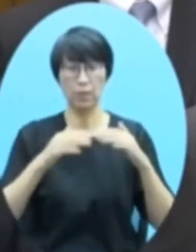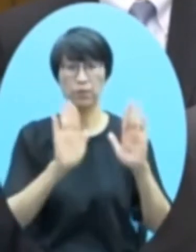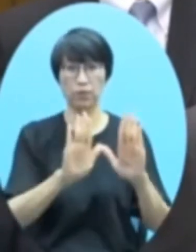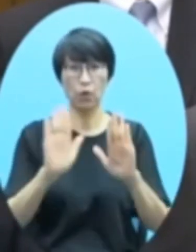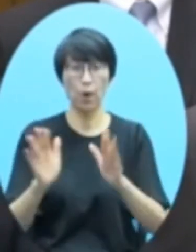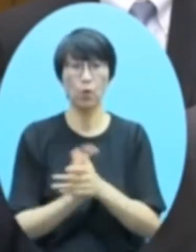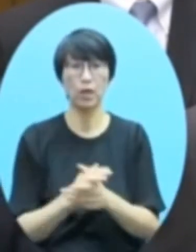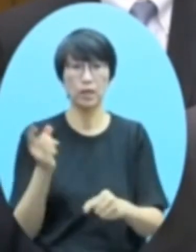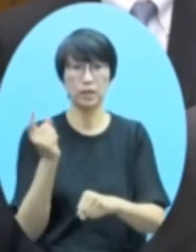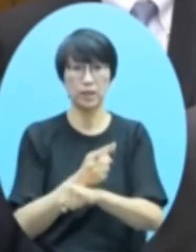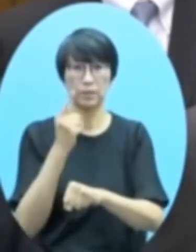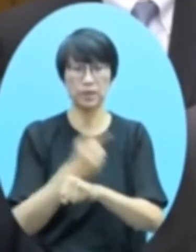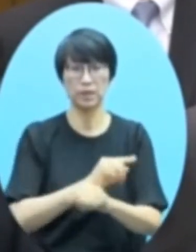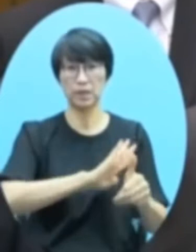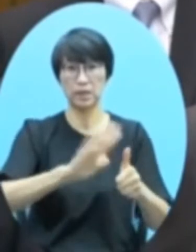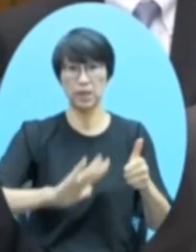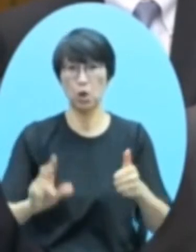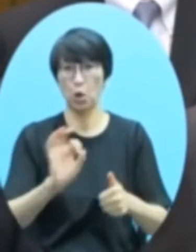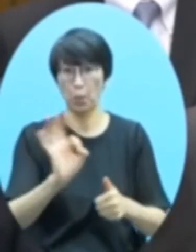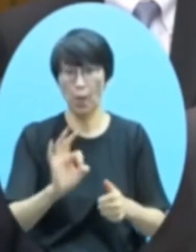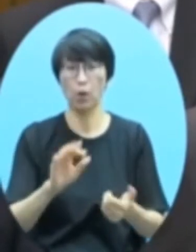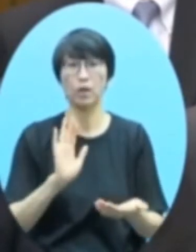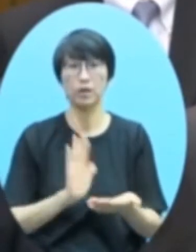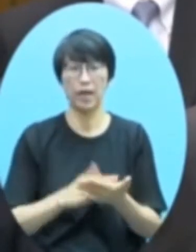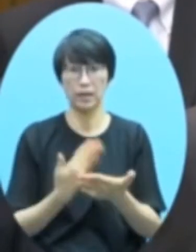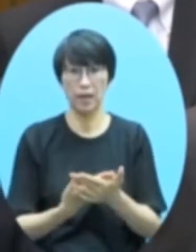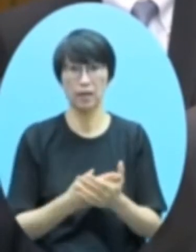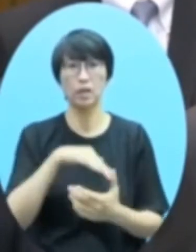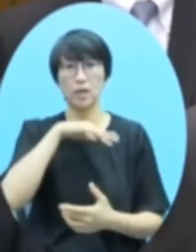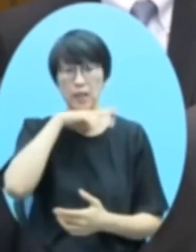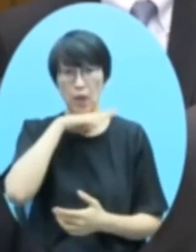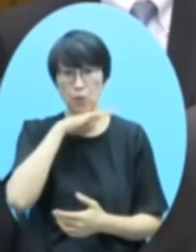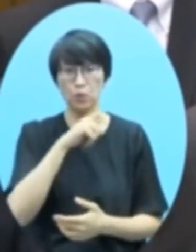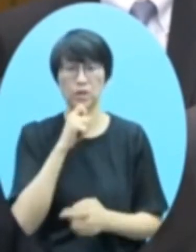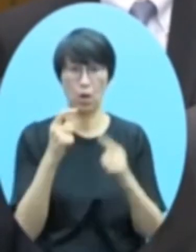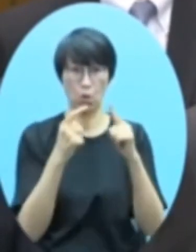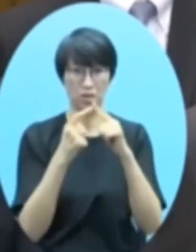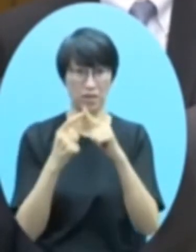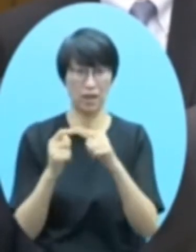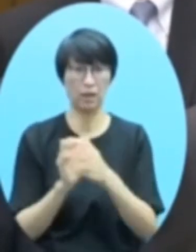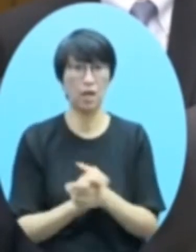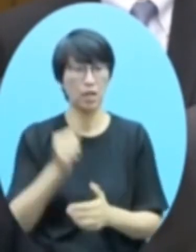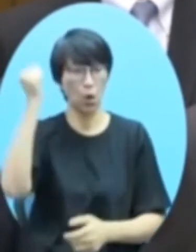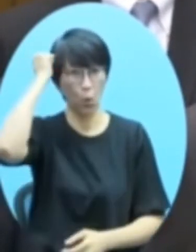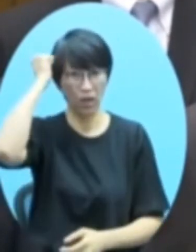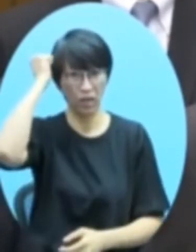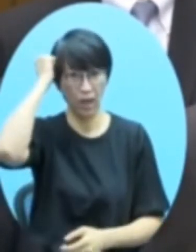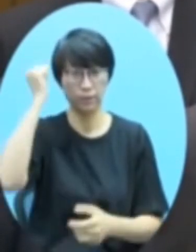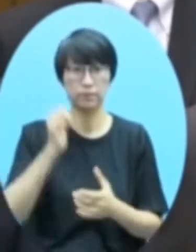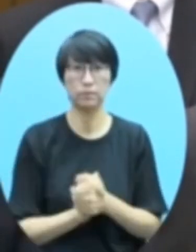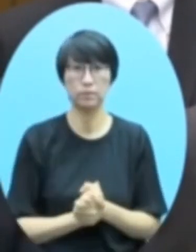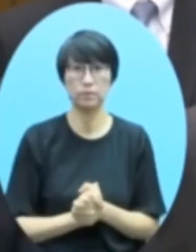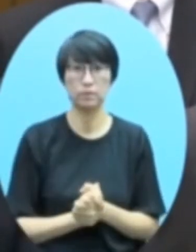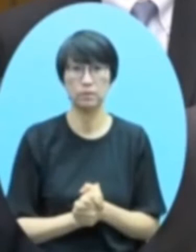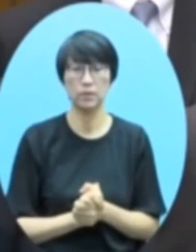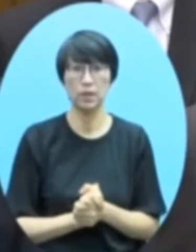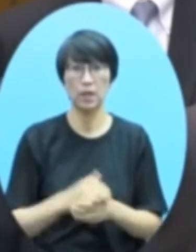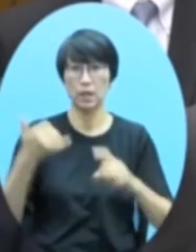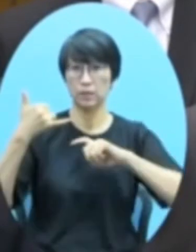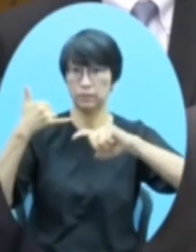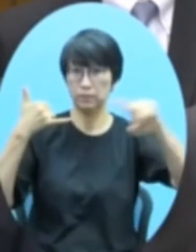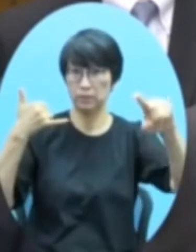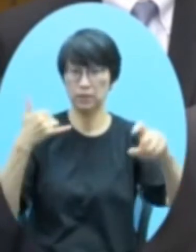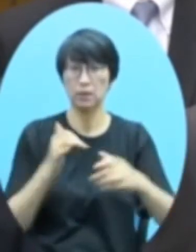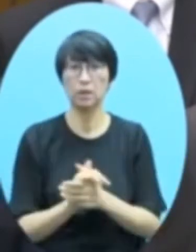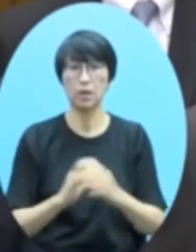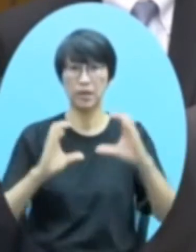止咧，暫時冇受影響。但係咧，非緊急服務如果有啲受眾係有困難嘅話咧，係可以致電咧社